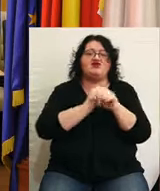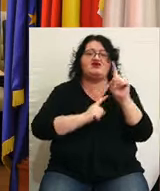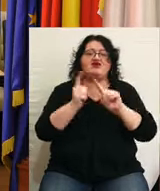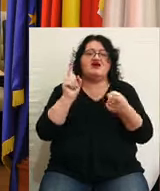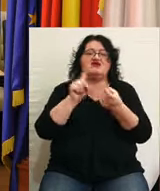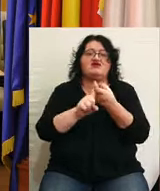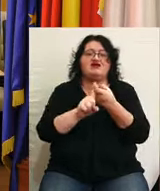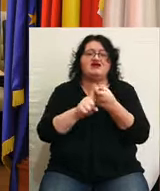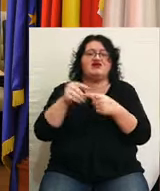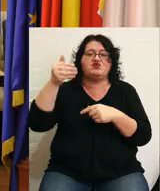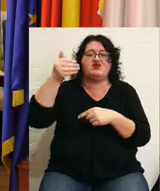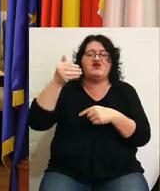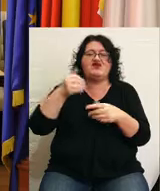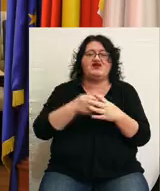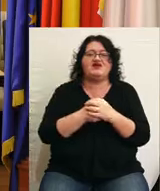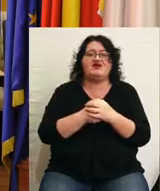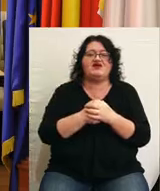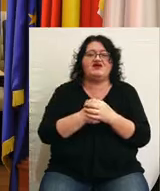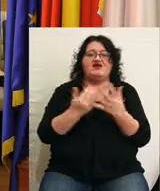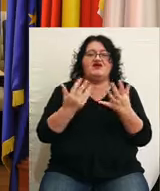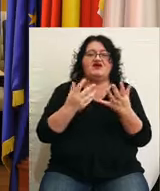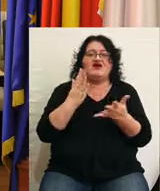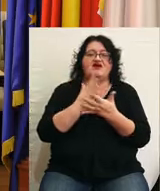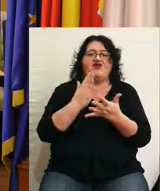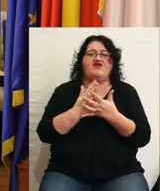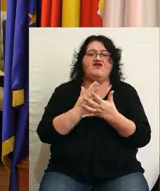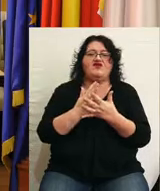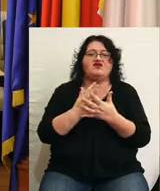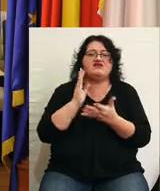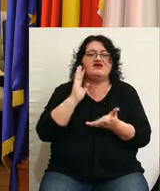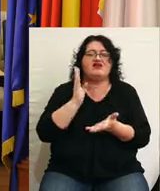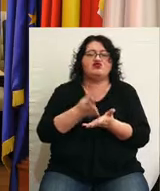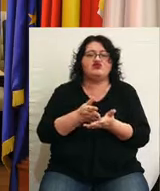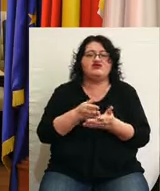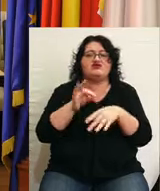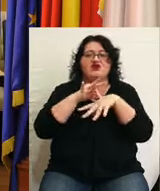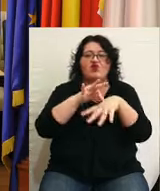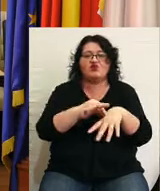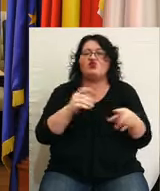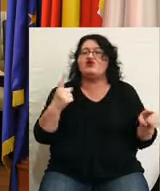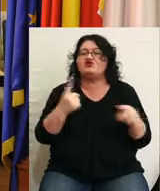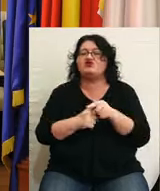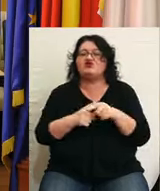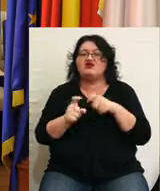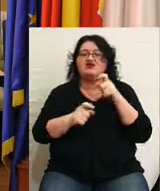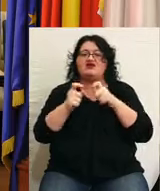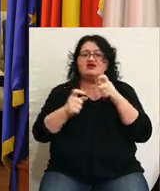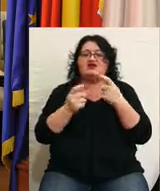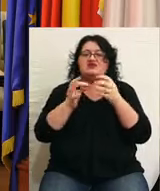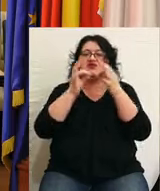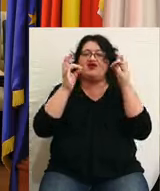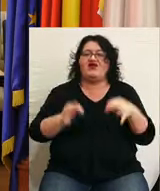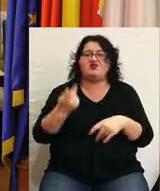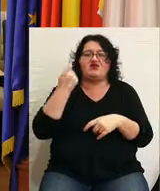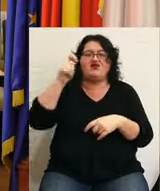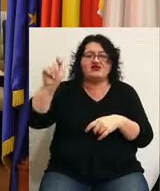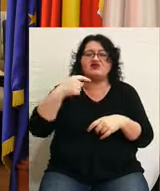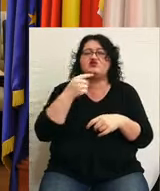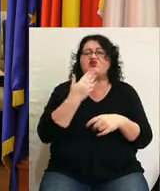cu firmele de insolvență care au fost desemnate. Iar apropo de factură, v-aș